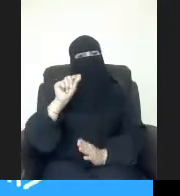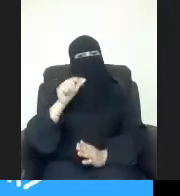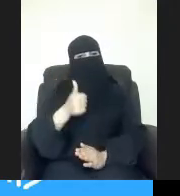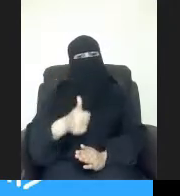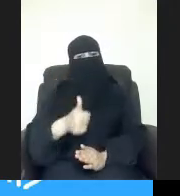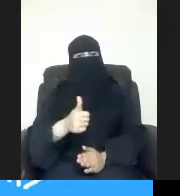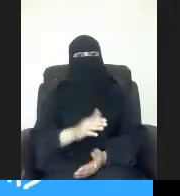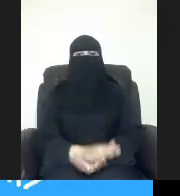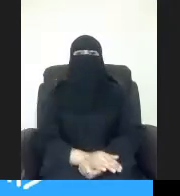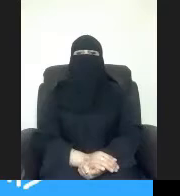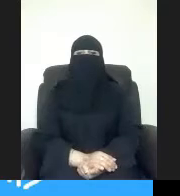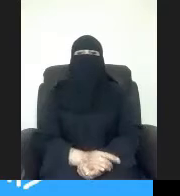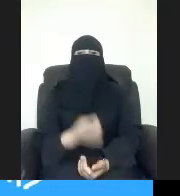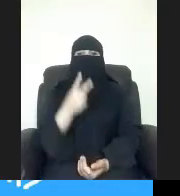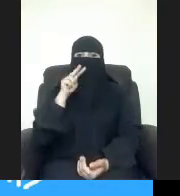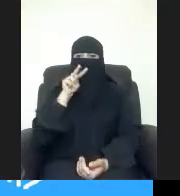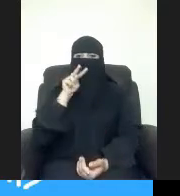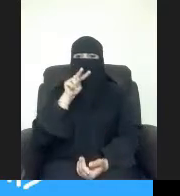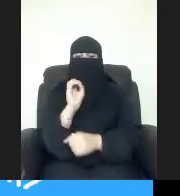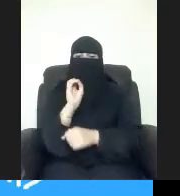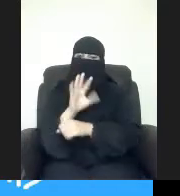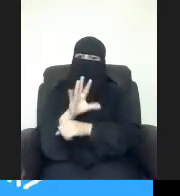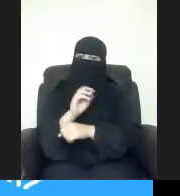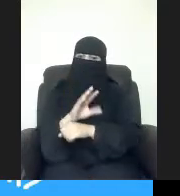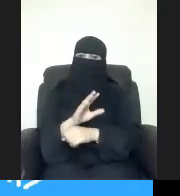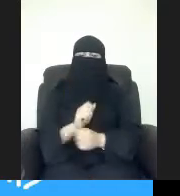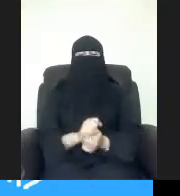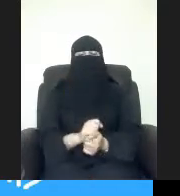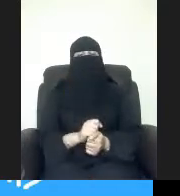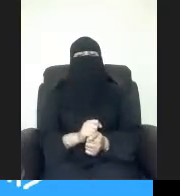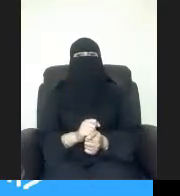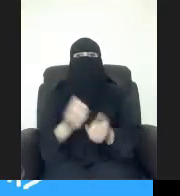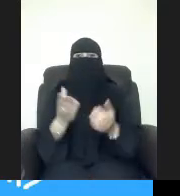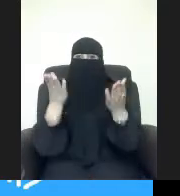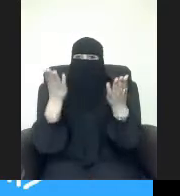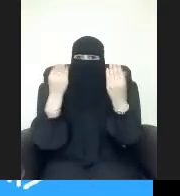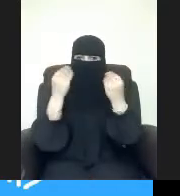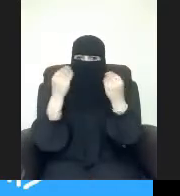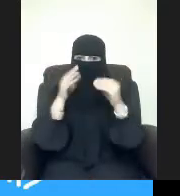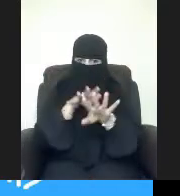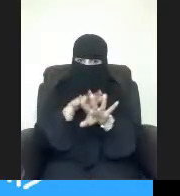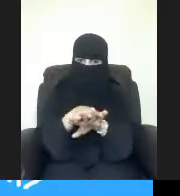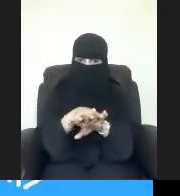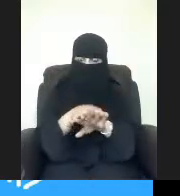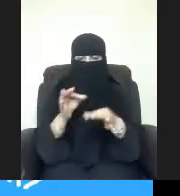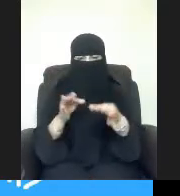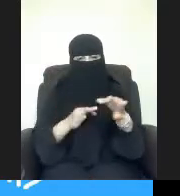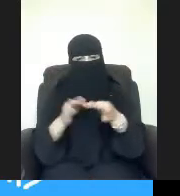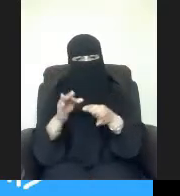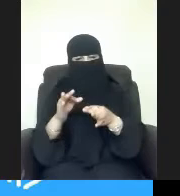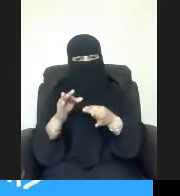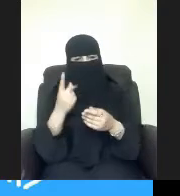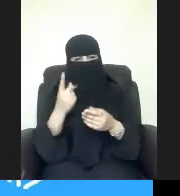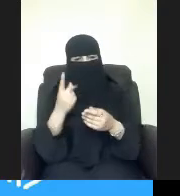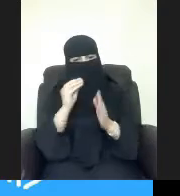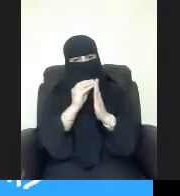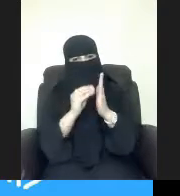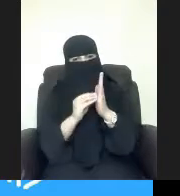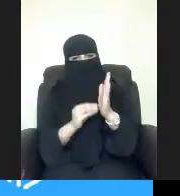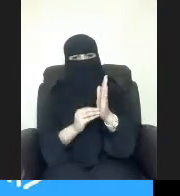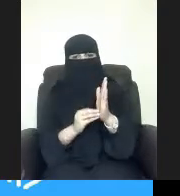في هذا العرض يعني ذكرت أهمية التعلم المدمج والأسس والنظريات التي بنيت عليها، أيضا جزئية